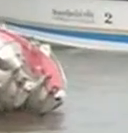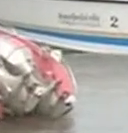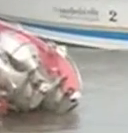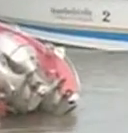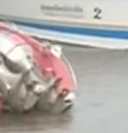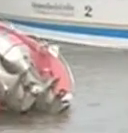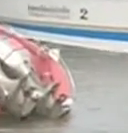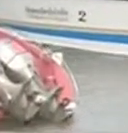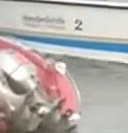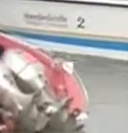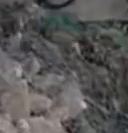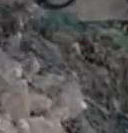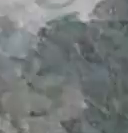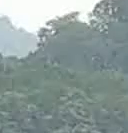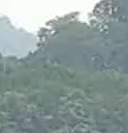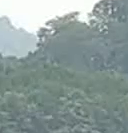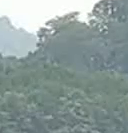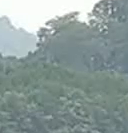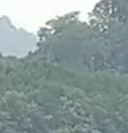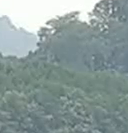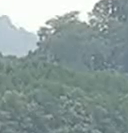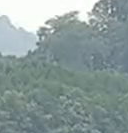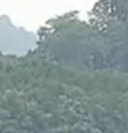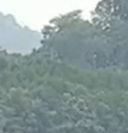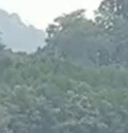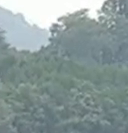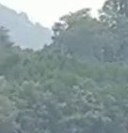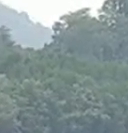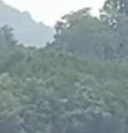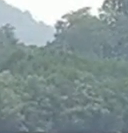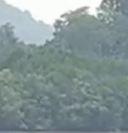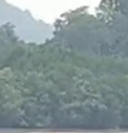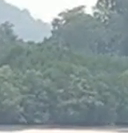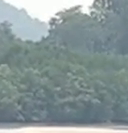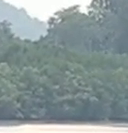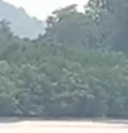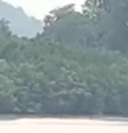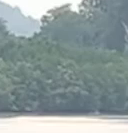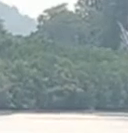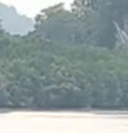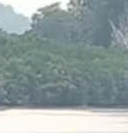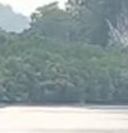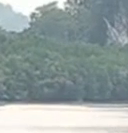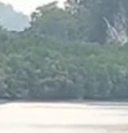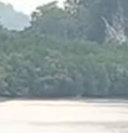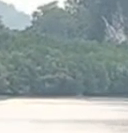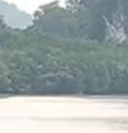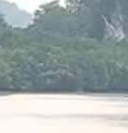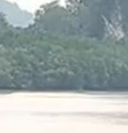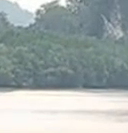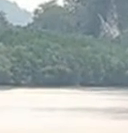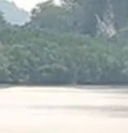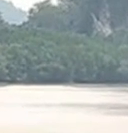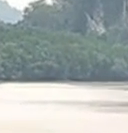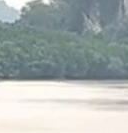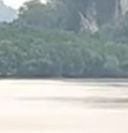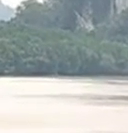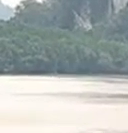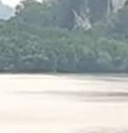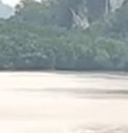ฝรั่งเข้ามาท่องเที่ยวเมืองไทยบอกไอไลไอไลพี่ชอบหนักหนาแดนดิน